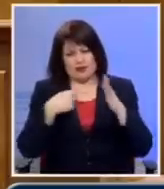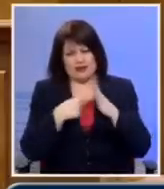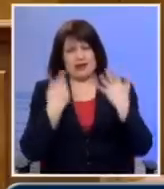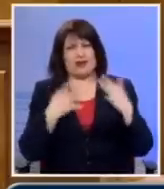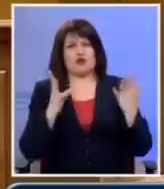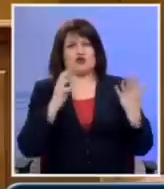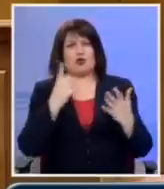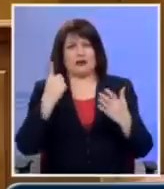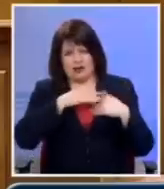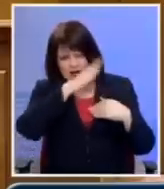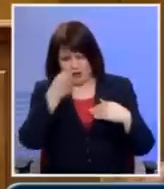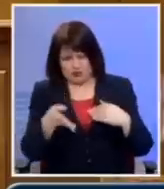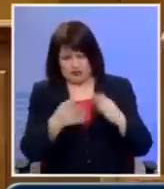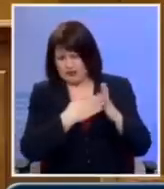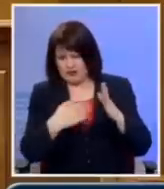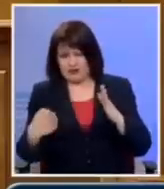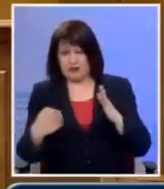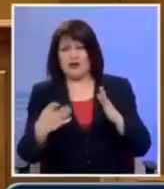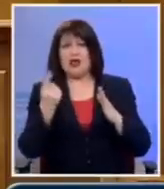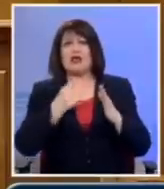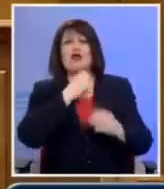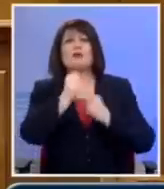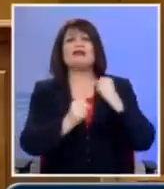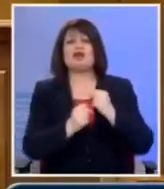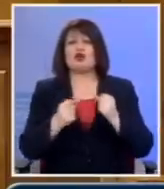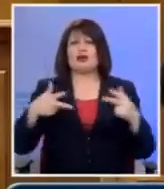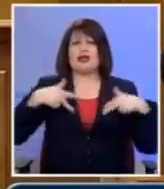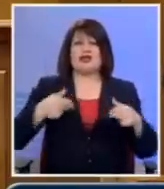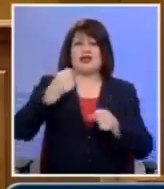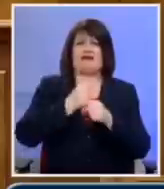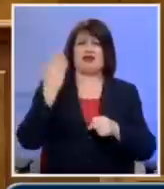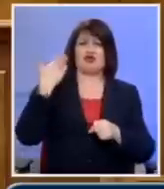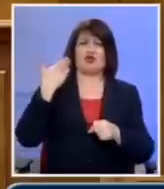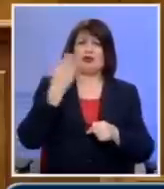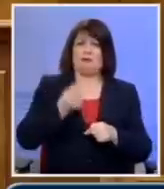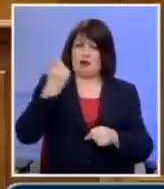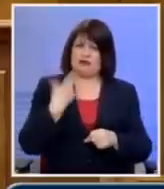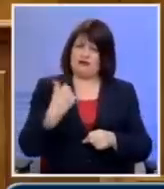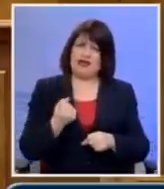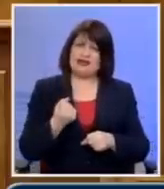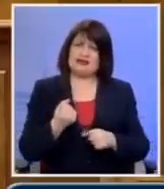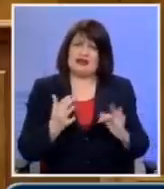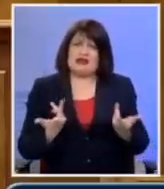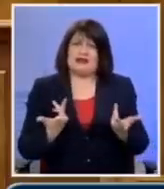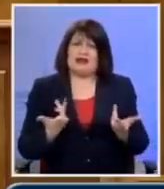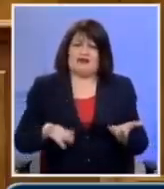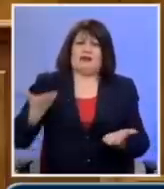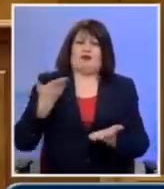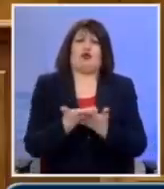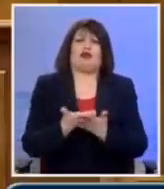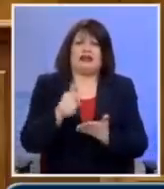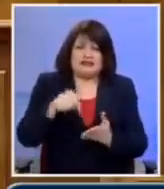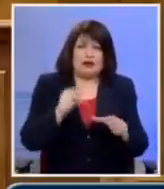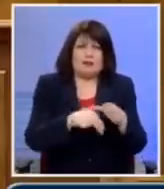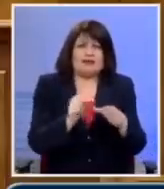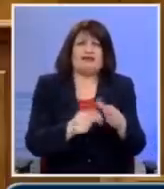1981 μέχρι και σήμερα. 2,5 χρόνια ήταν κυβέρνηση. Είχατε την κοινοβουλευτική πλειοψηφία. Γιατί δεν φέρνατε αυτή την πρόταση εδώ να